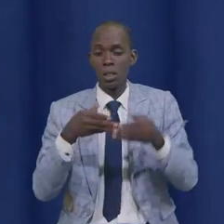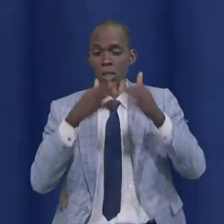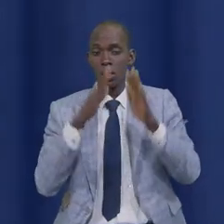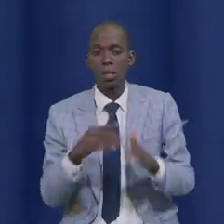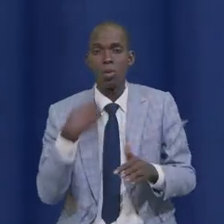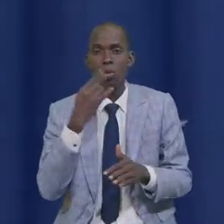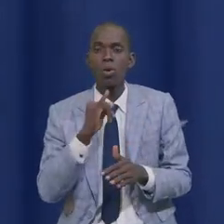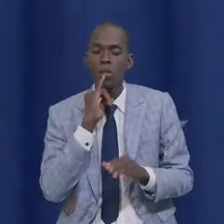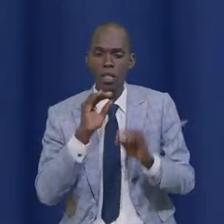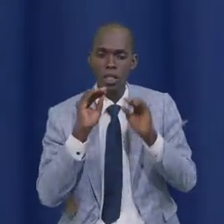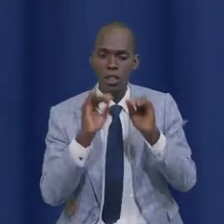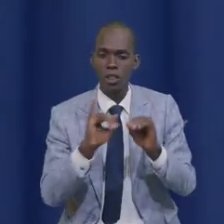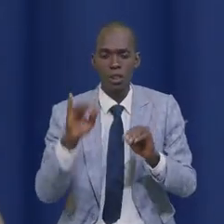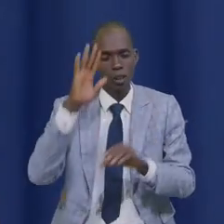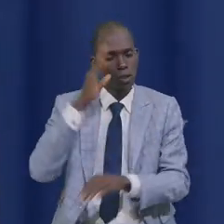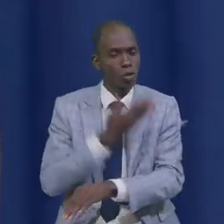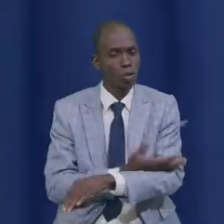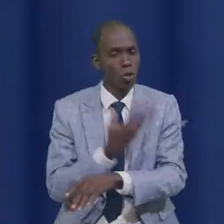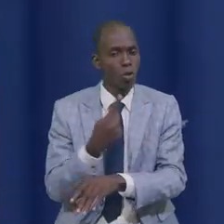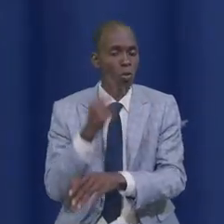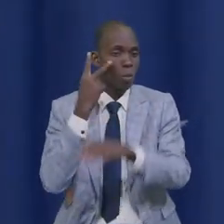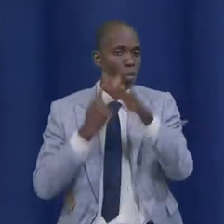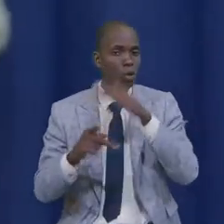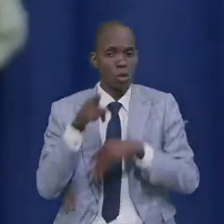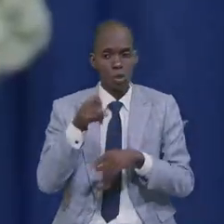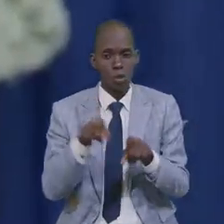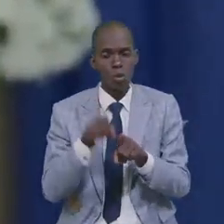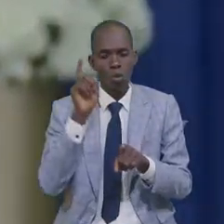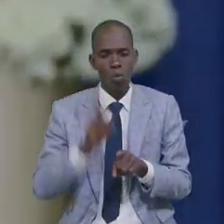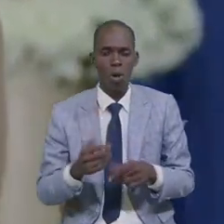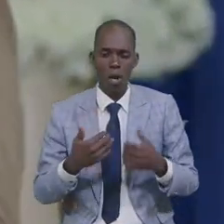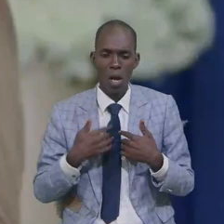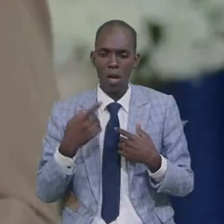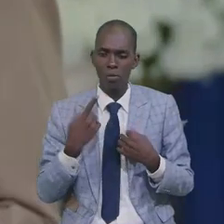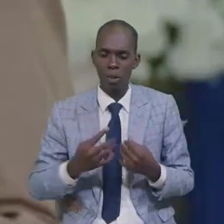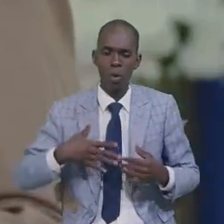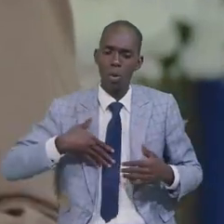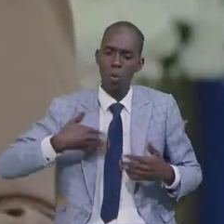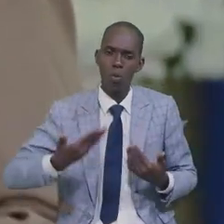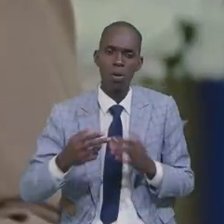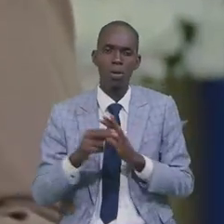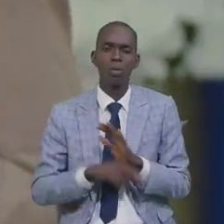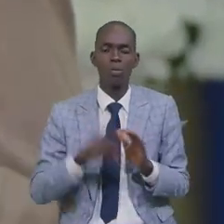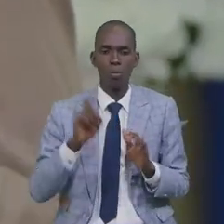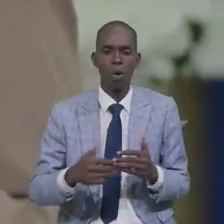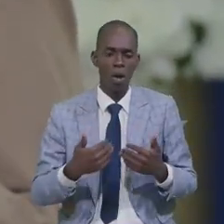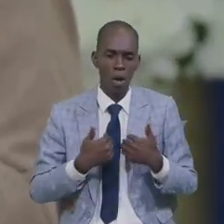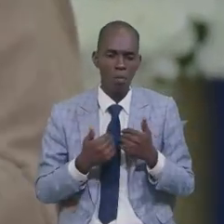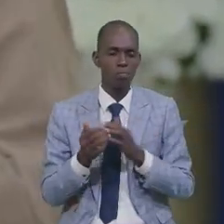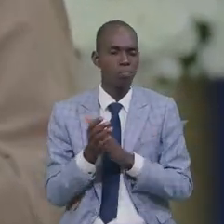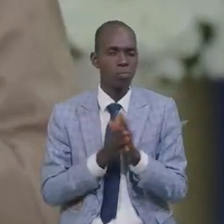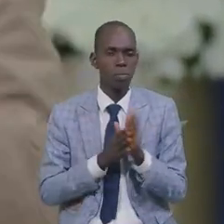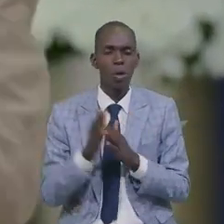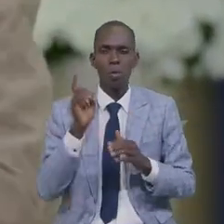qui enseigne les fils des prophètes, lui aussi doit avoir la volonté, lui aussi doit avoir le